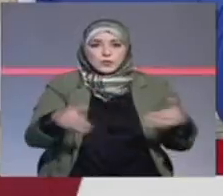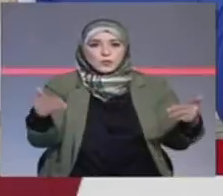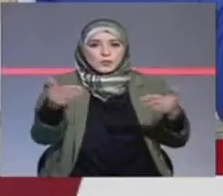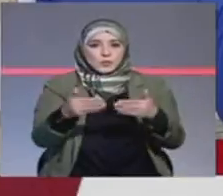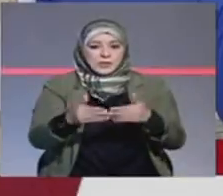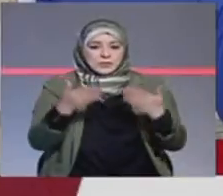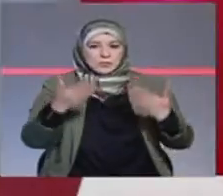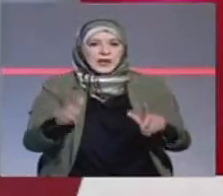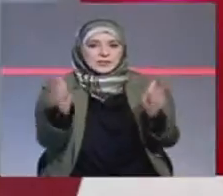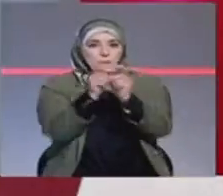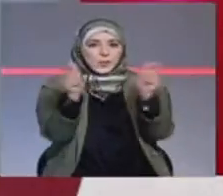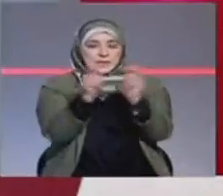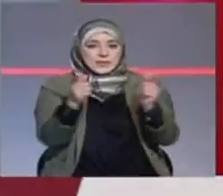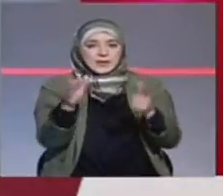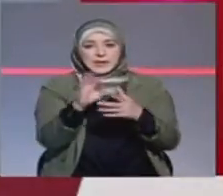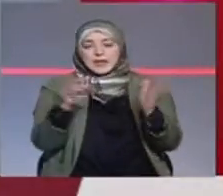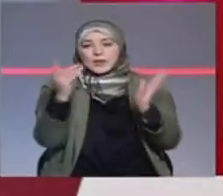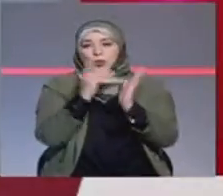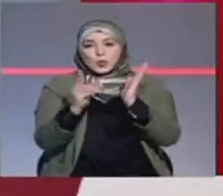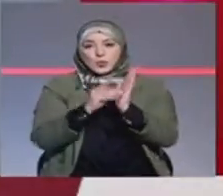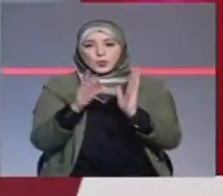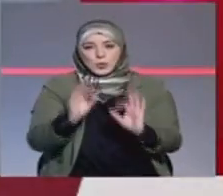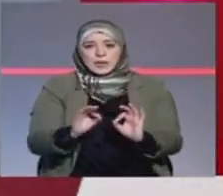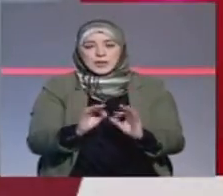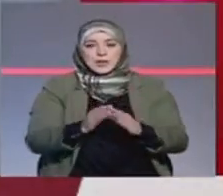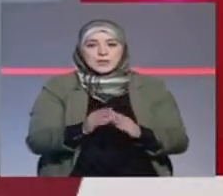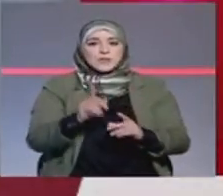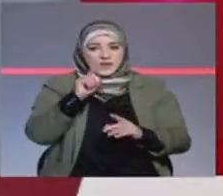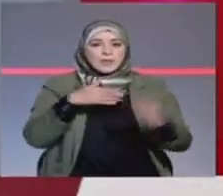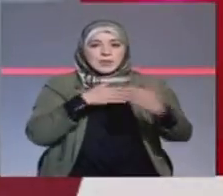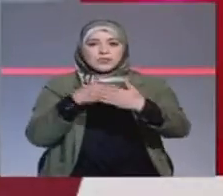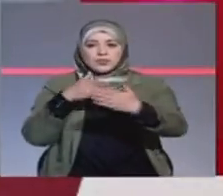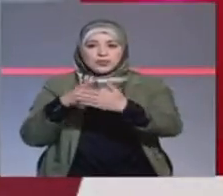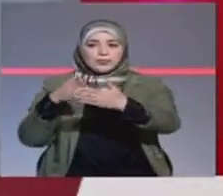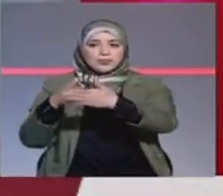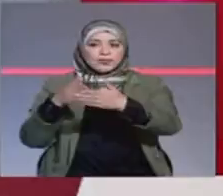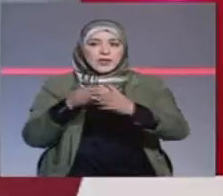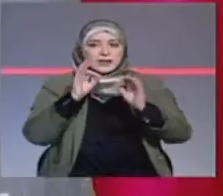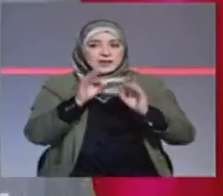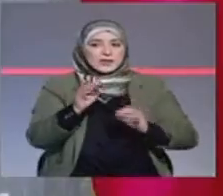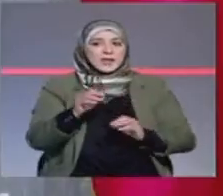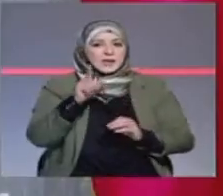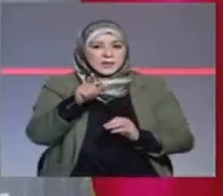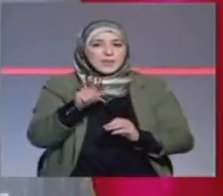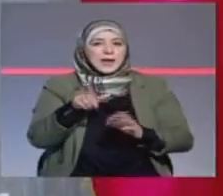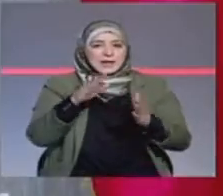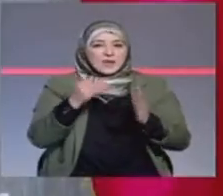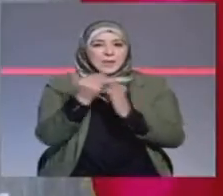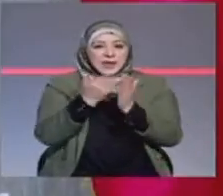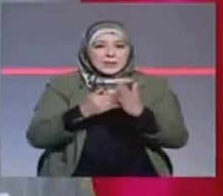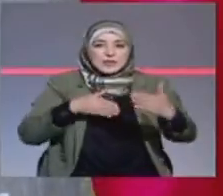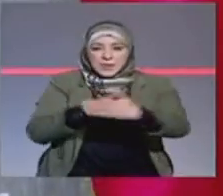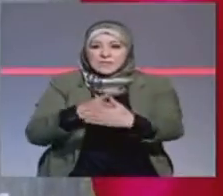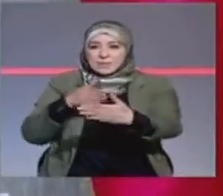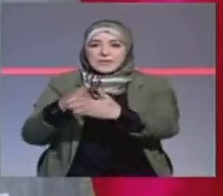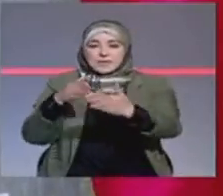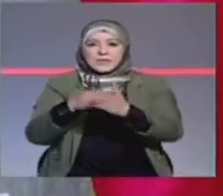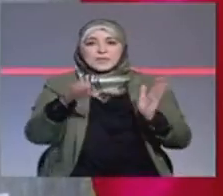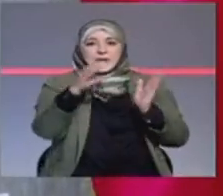الحالي المؤسسات الدستورية فما تعطيل، معناها فما أقفال على كل